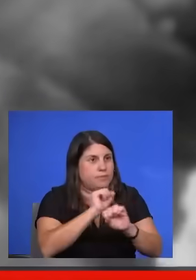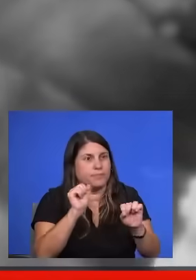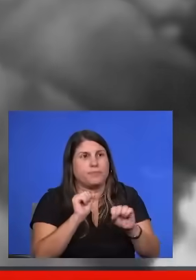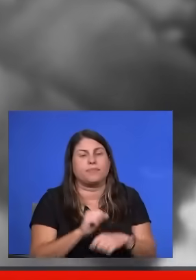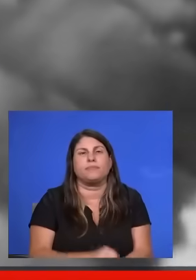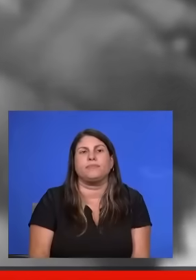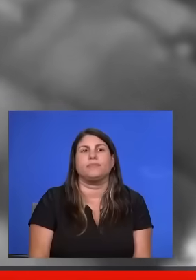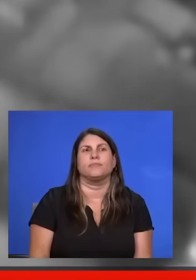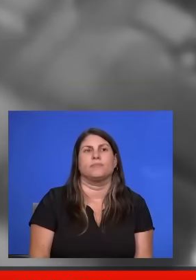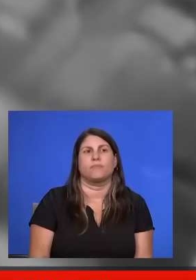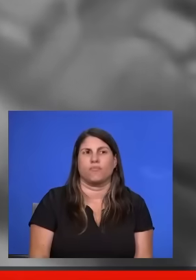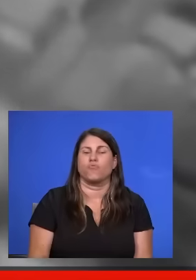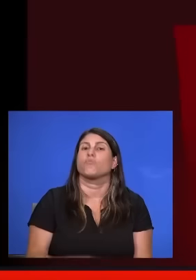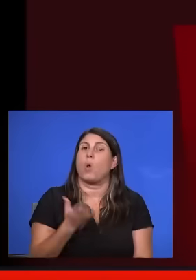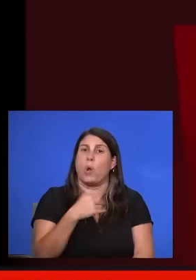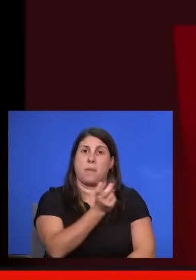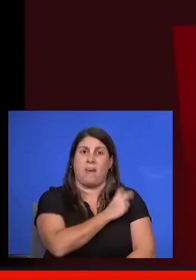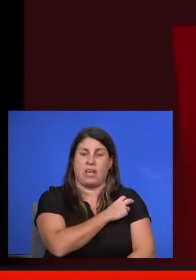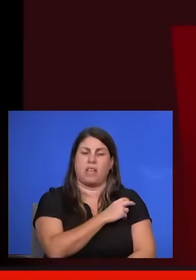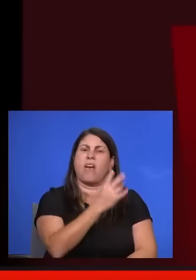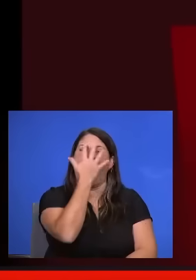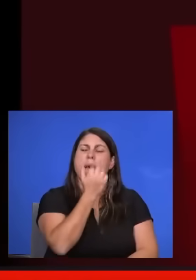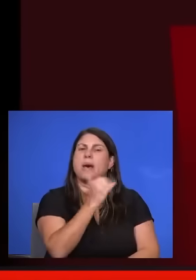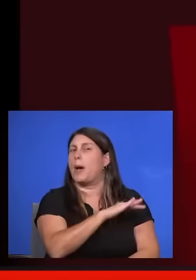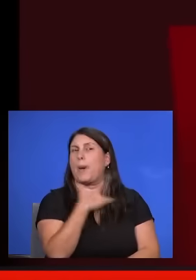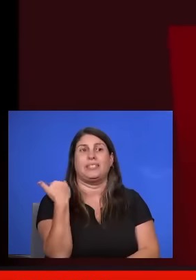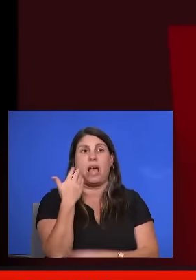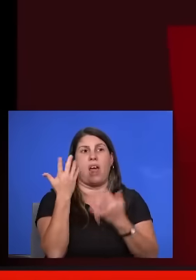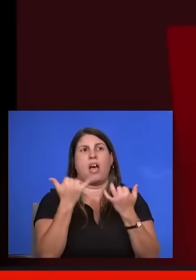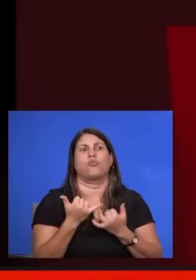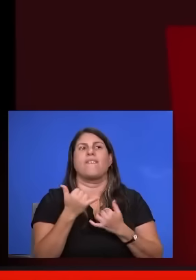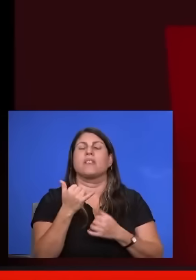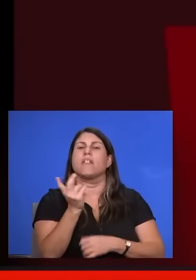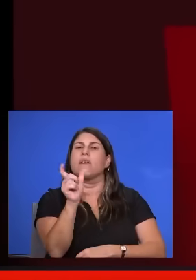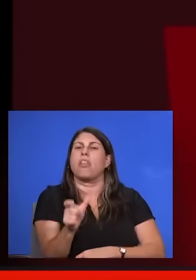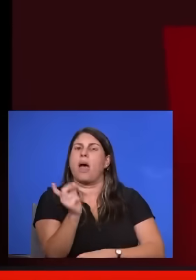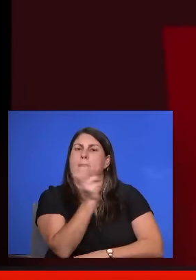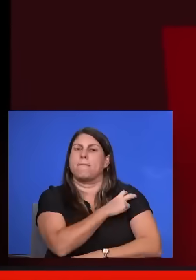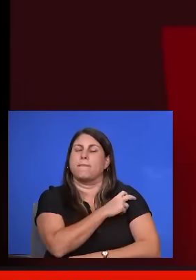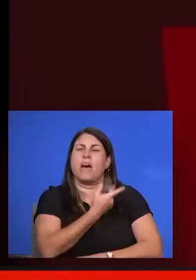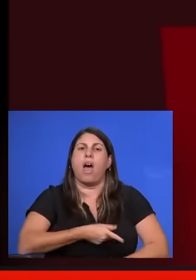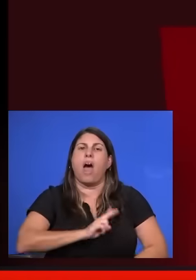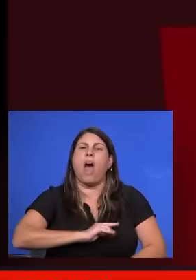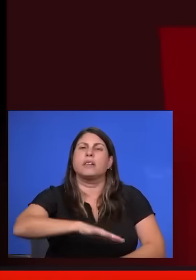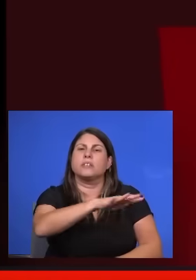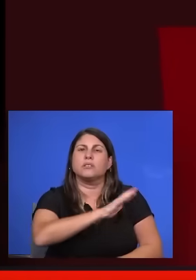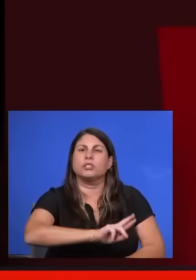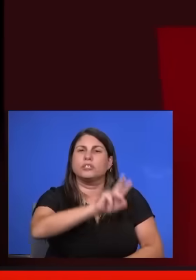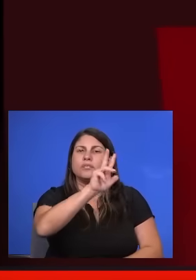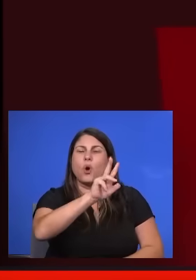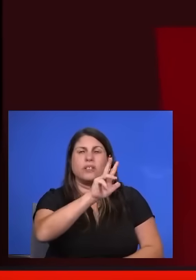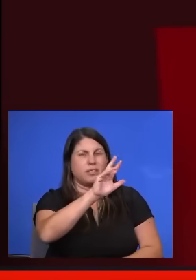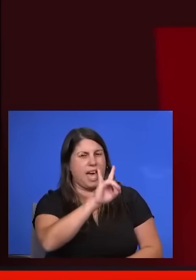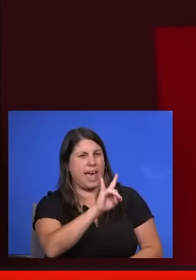עוד מפקד בזרוע הצבאית של חמאס חוסל, הפעם מדובר במי שמופקד על גזרה צפון חאן יונס. כוחות צהל חיסלו את